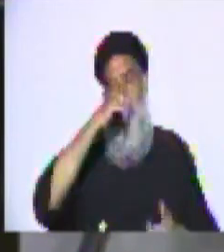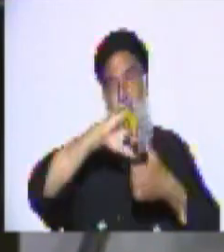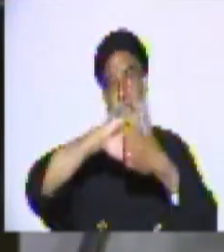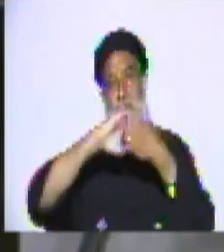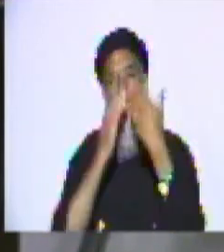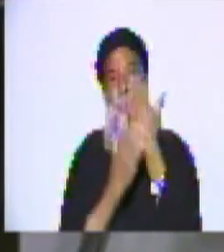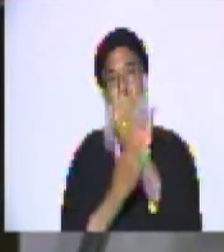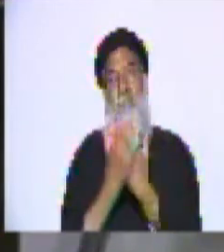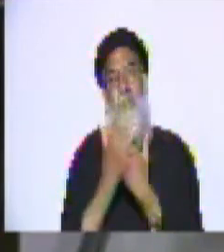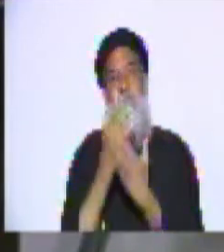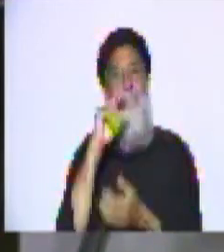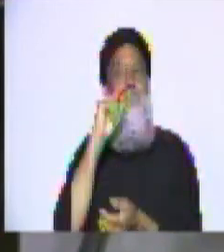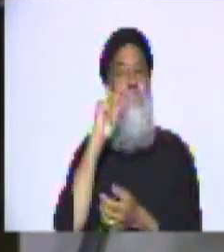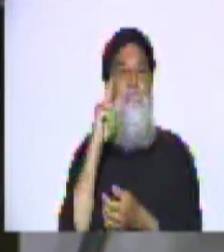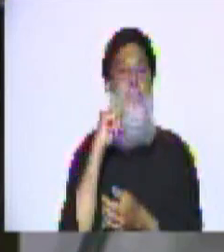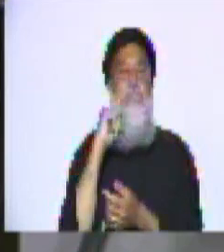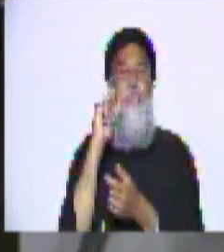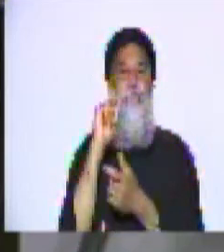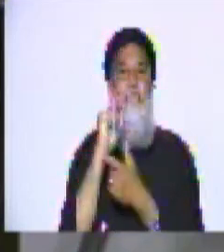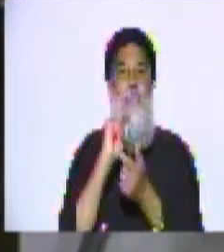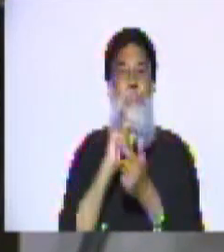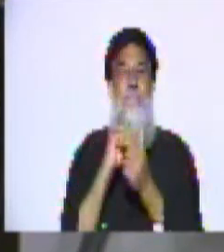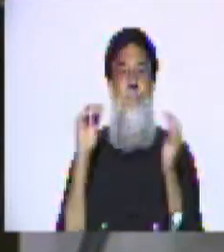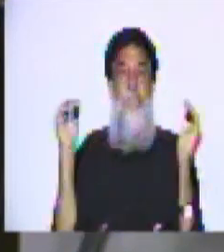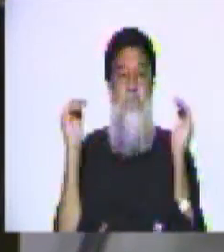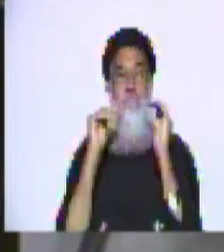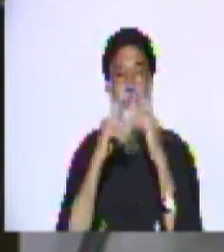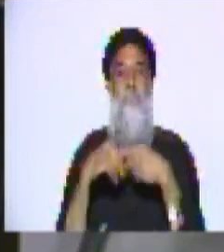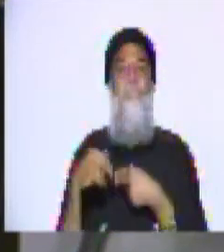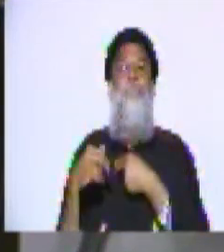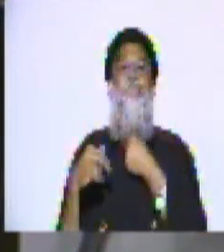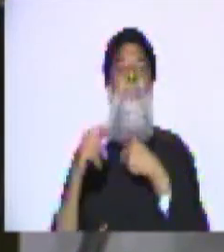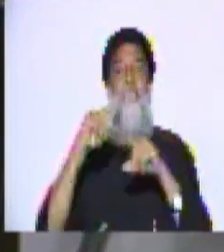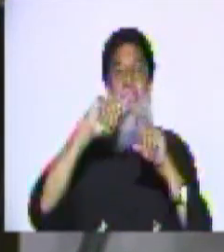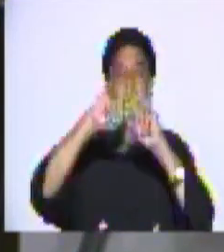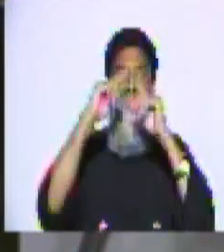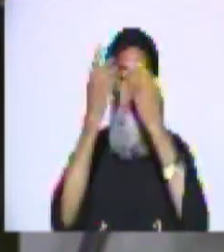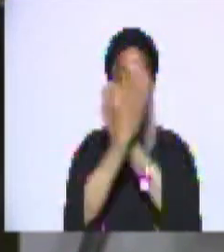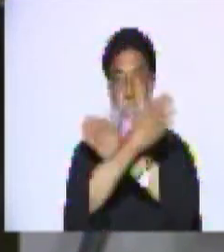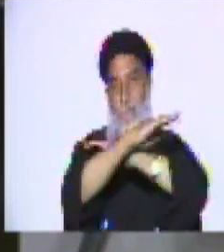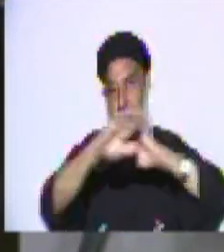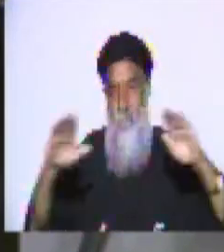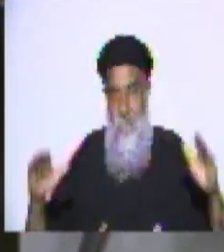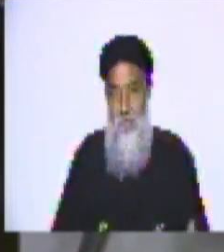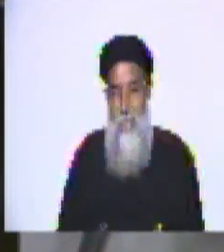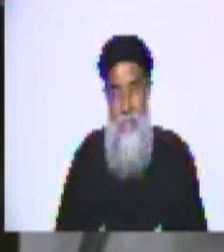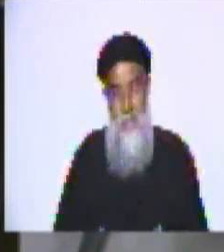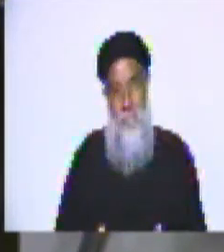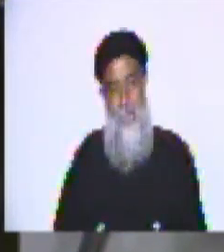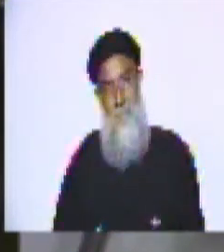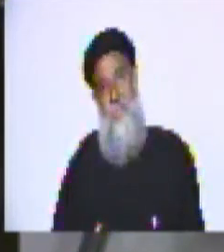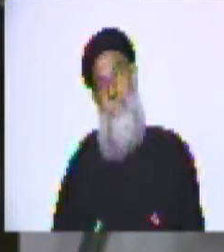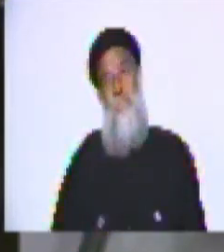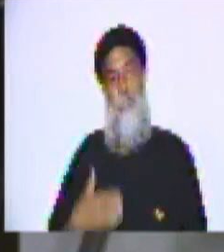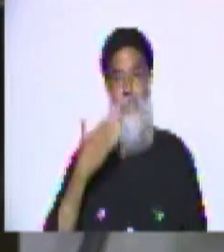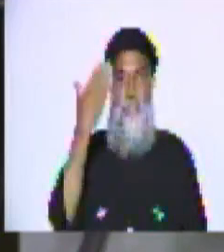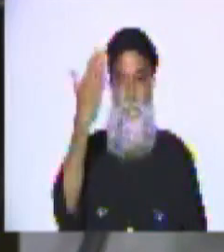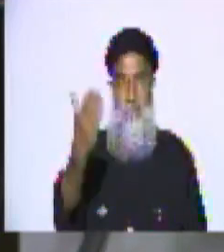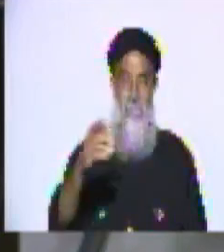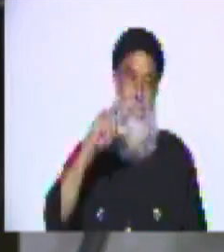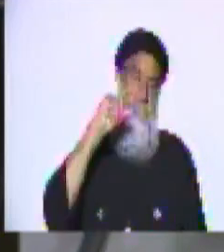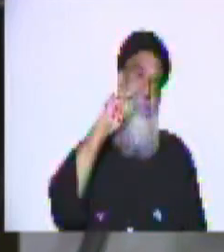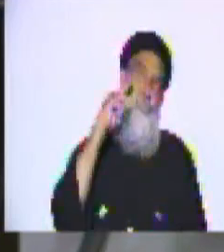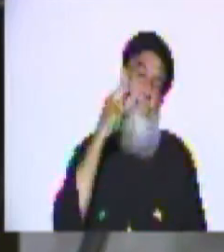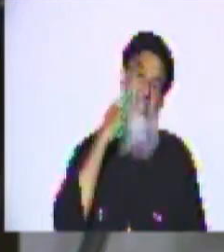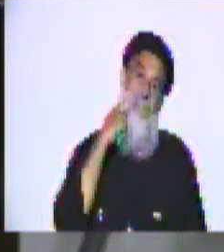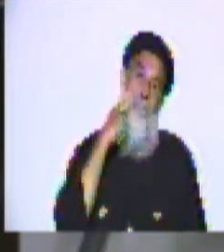الجديد بدأ بدم المسيح يوم الجمعة، جمعة الصلبوت. لكن هو إدى دم